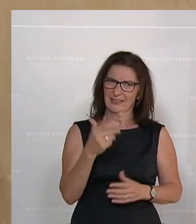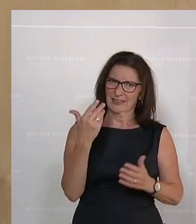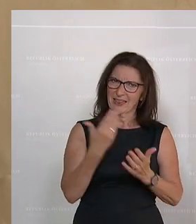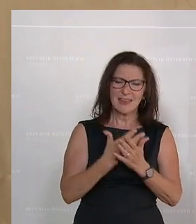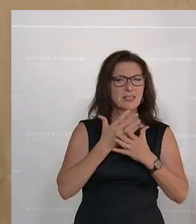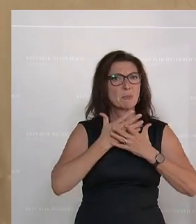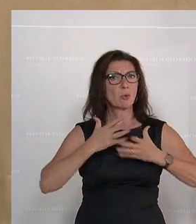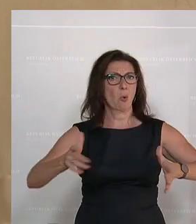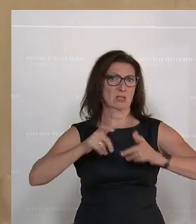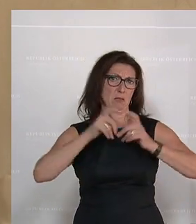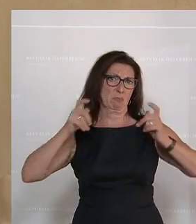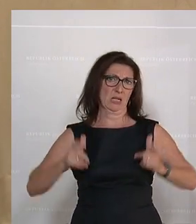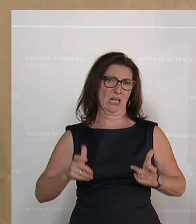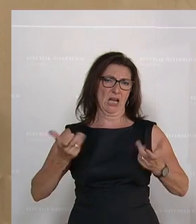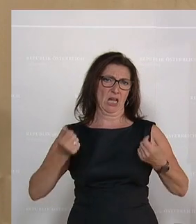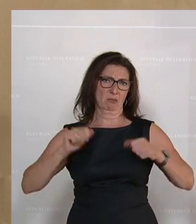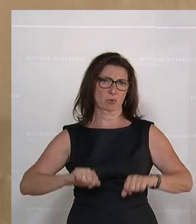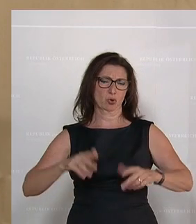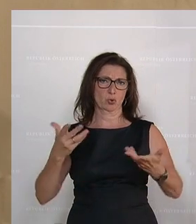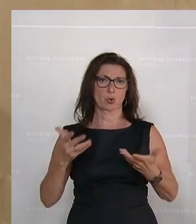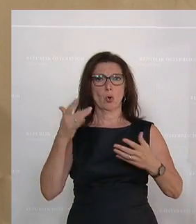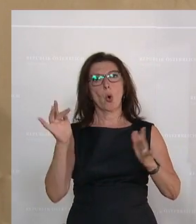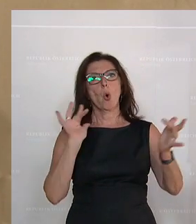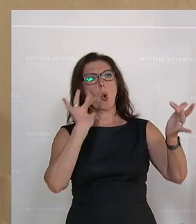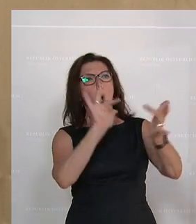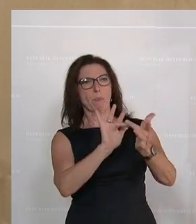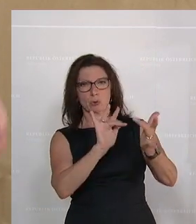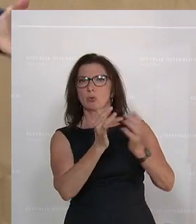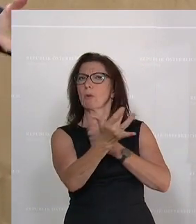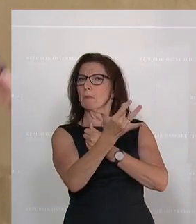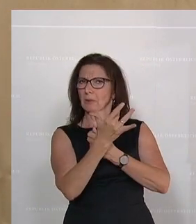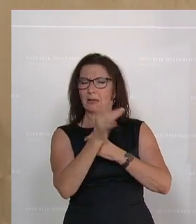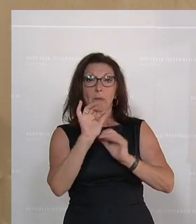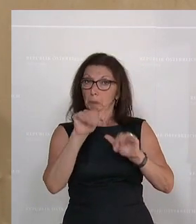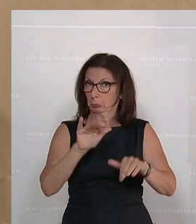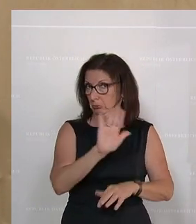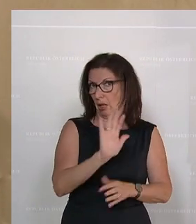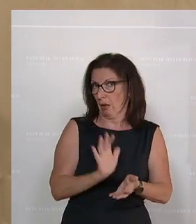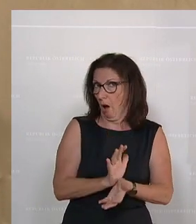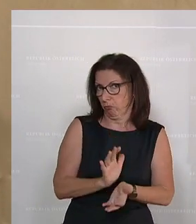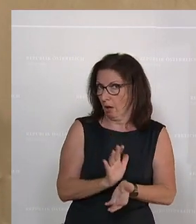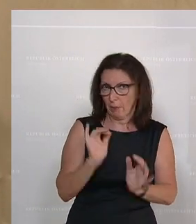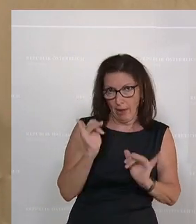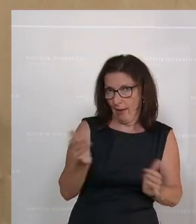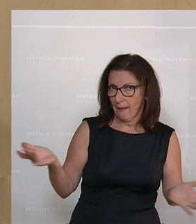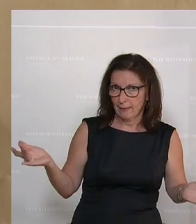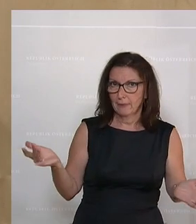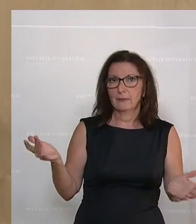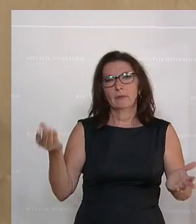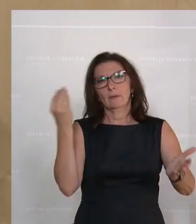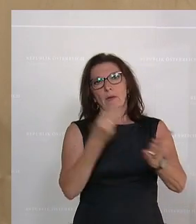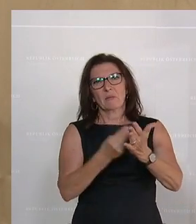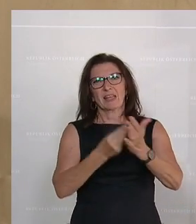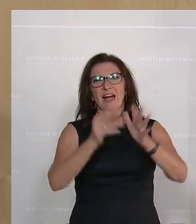und bei aller wertschätzung für die opposition die kritik üben muss oder auch es auch tut immer in einem betrag von